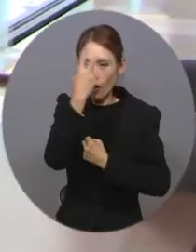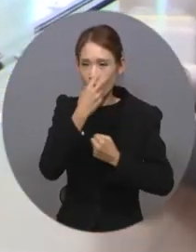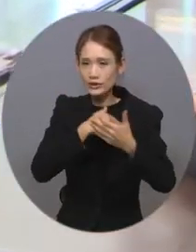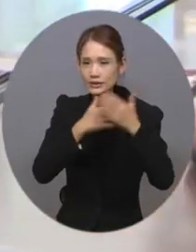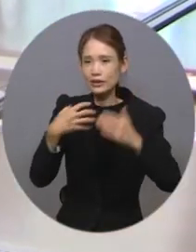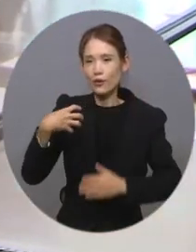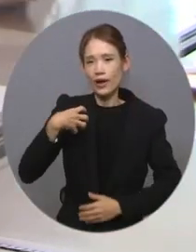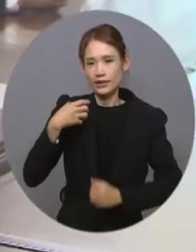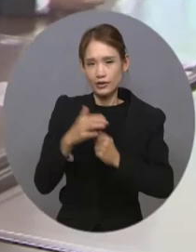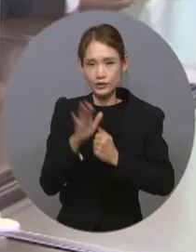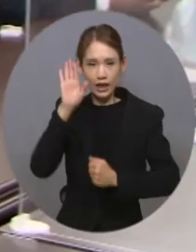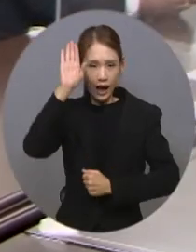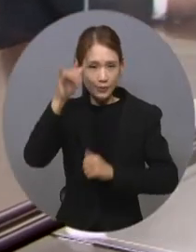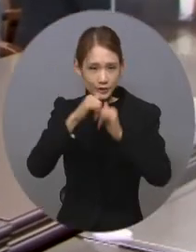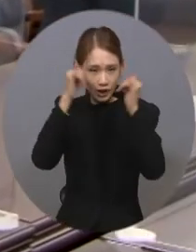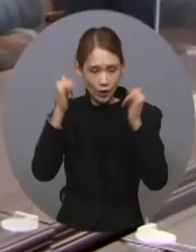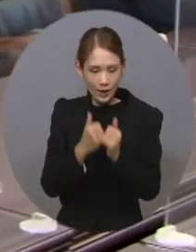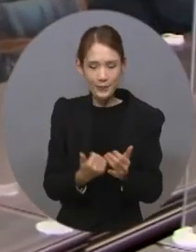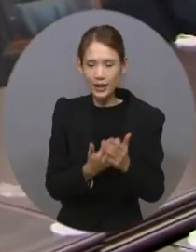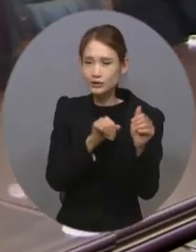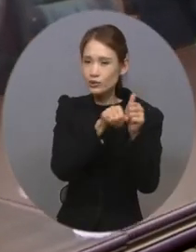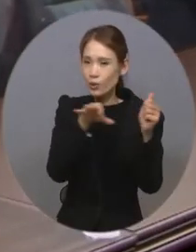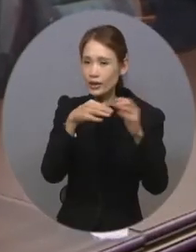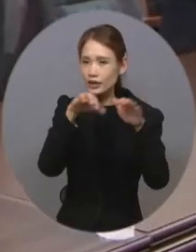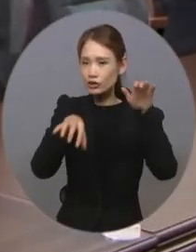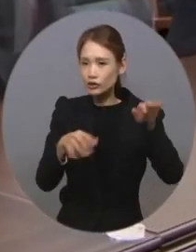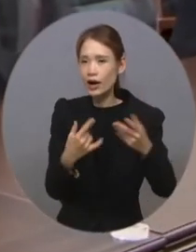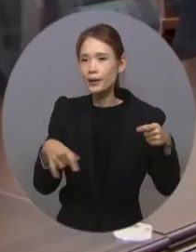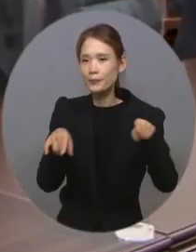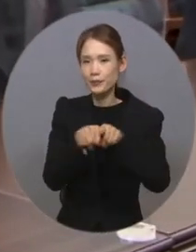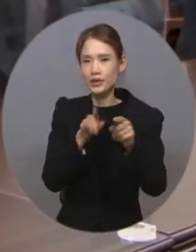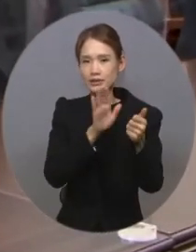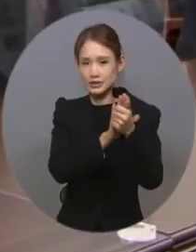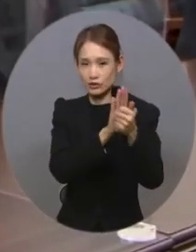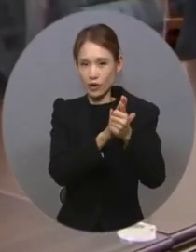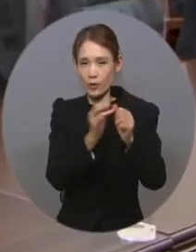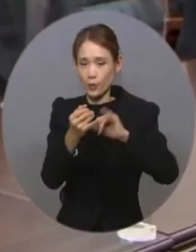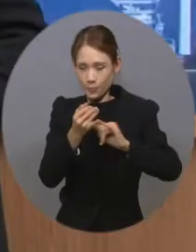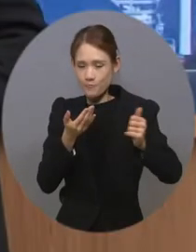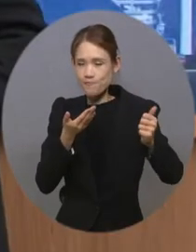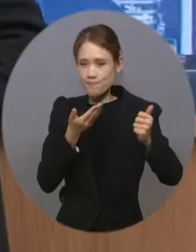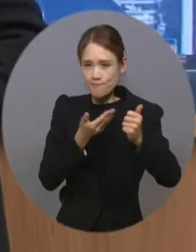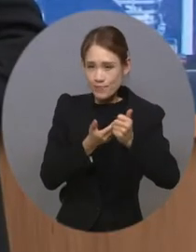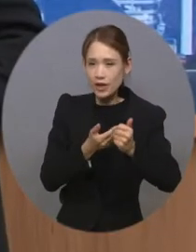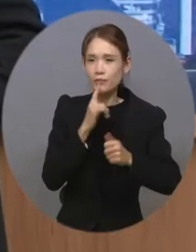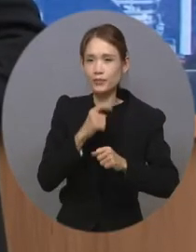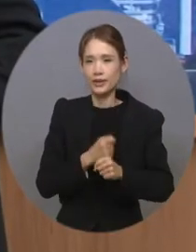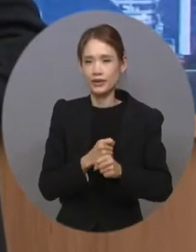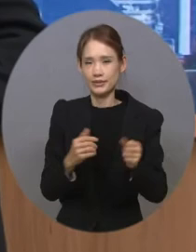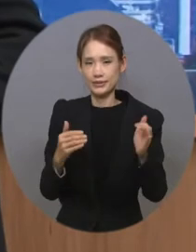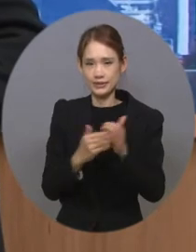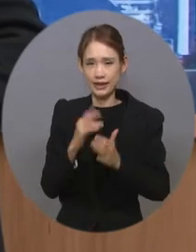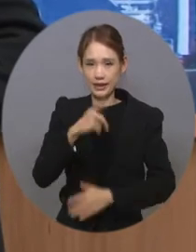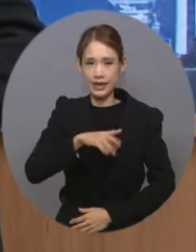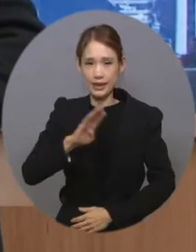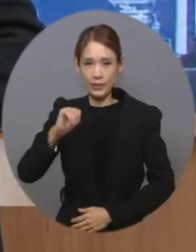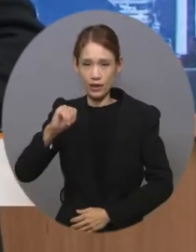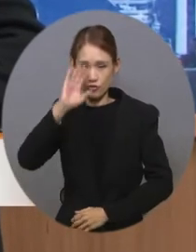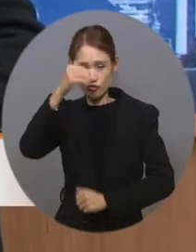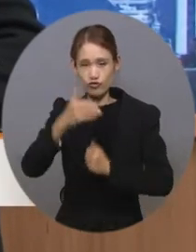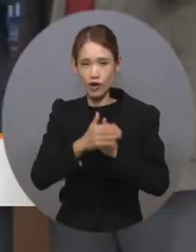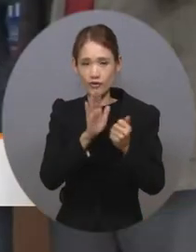앞으로도 위 사회의 발전과 소외된 이웃을 위한 지원을 아끼지 않을 것이라고 밝혔습니다 kml 가 후원하는